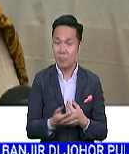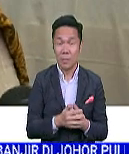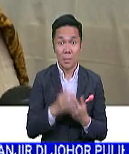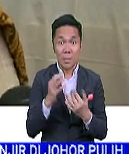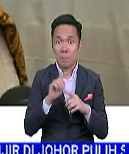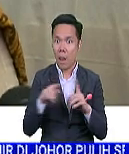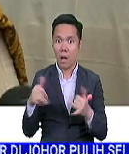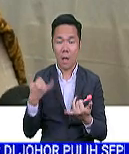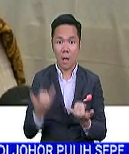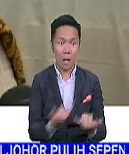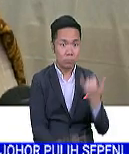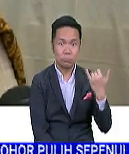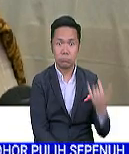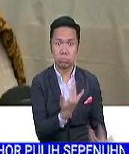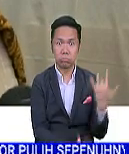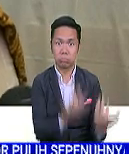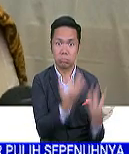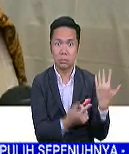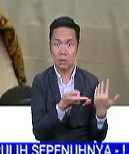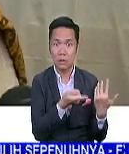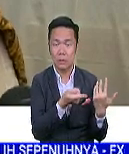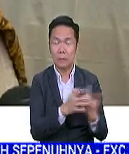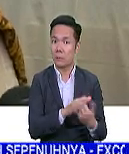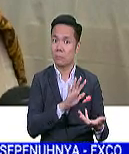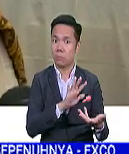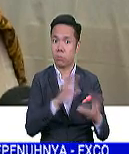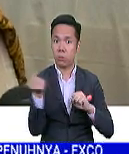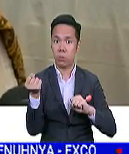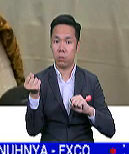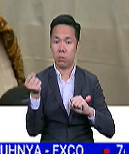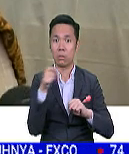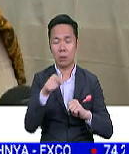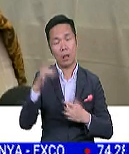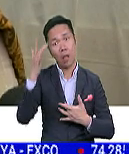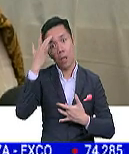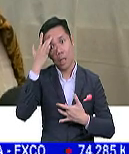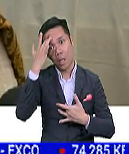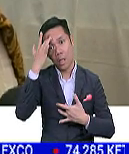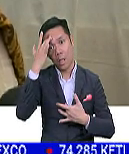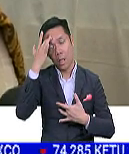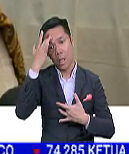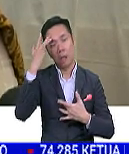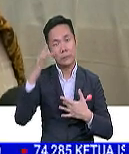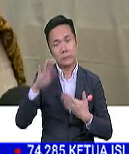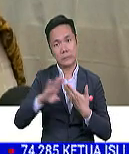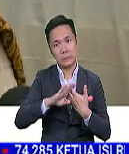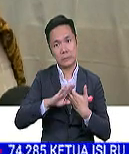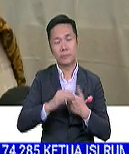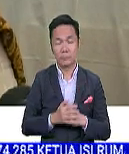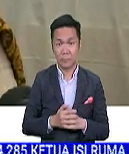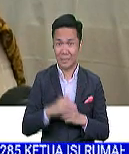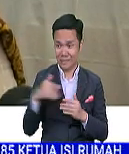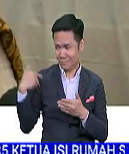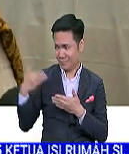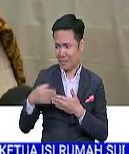telah menjadi insiden kebakaran yang menjejaskan kesihatan masyarakat. Sampai sudah